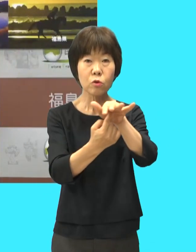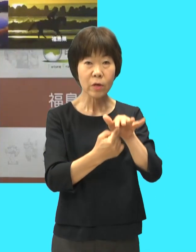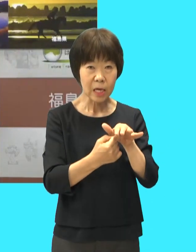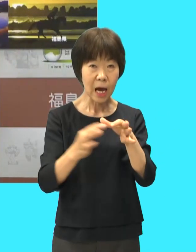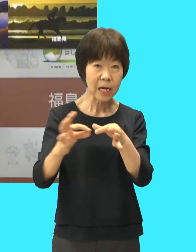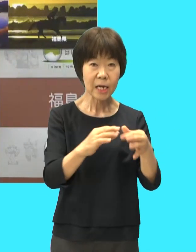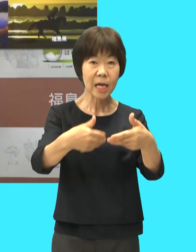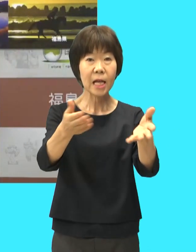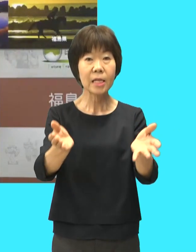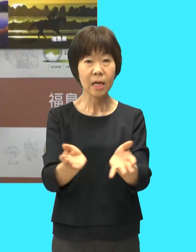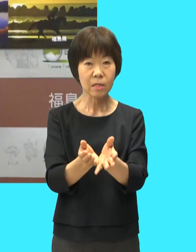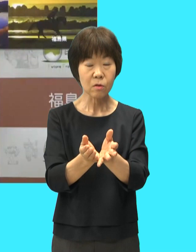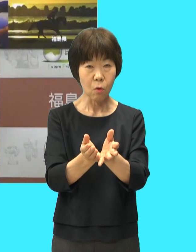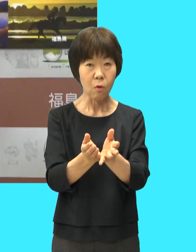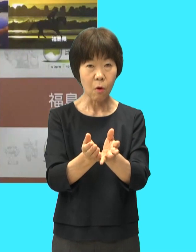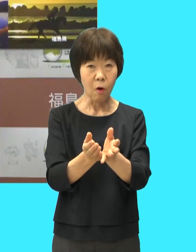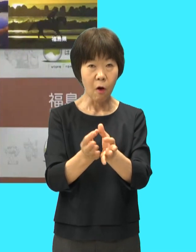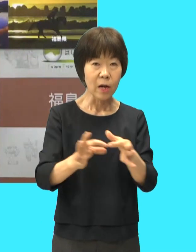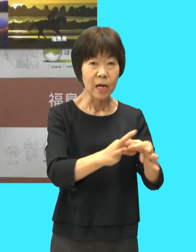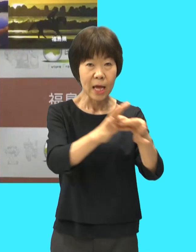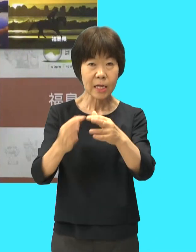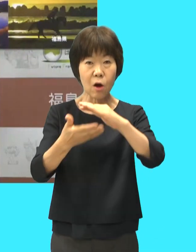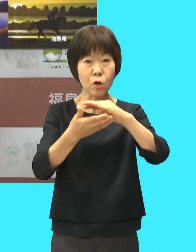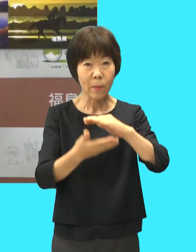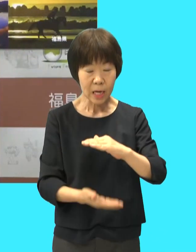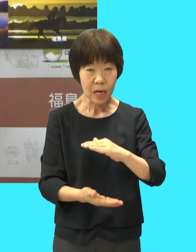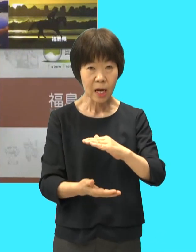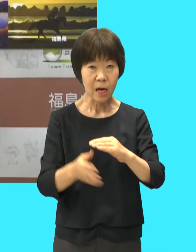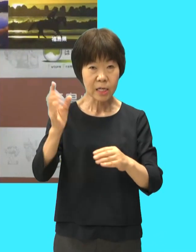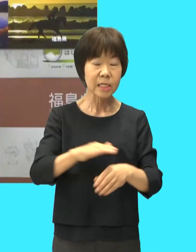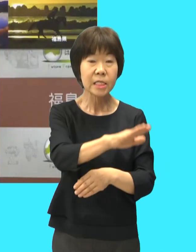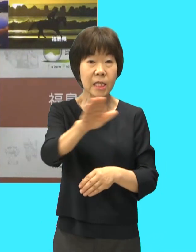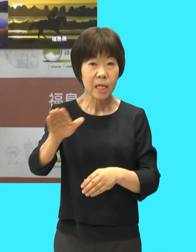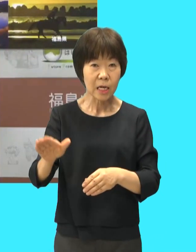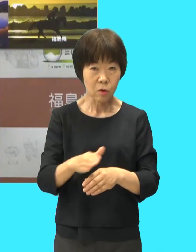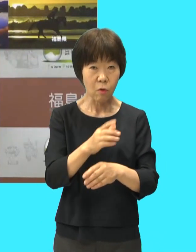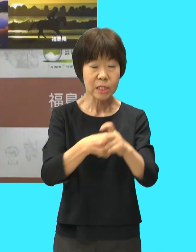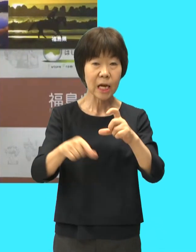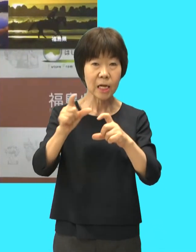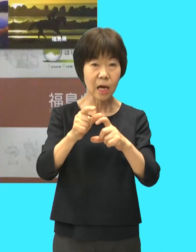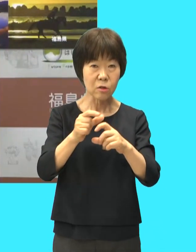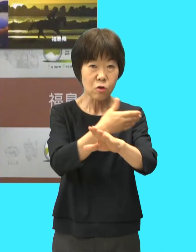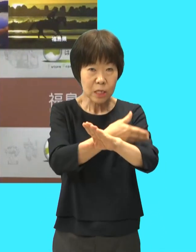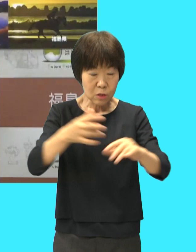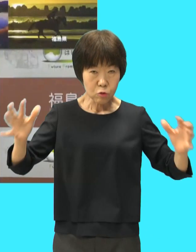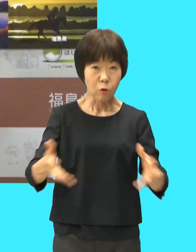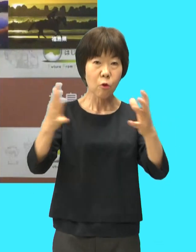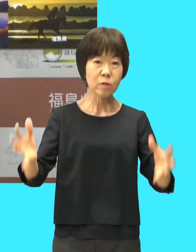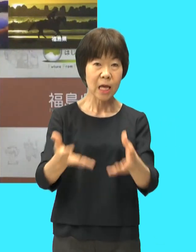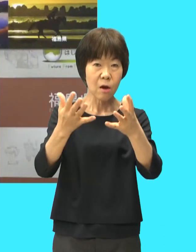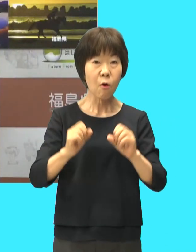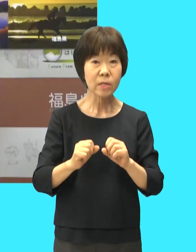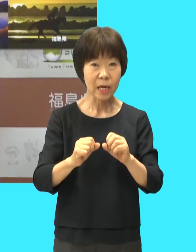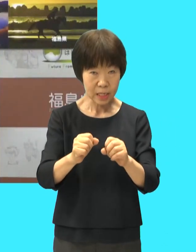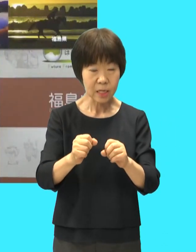関係団体とより一層連携を深めながら県全体のさらなる機運の醸成を図るととも